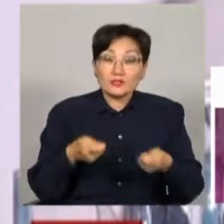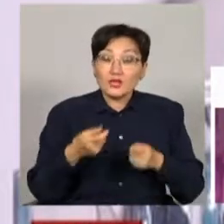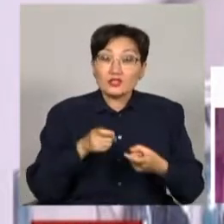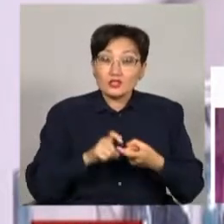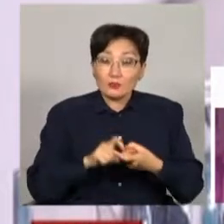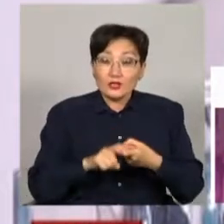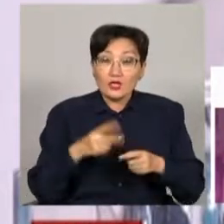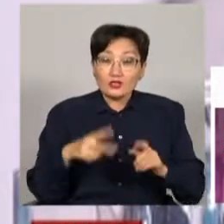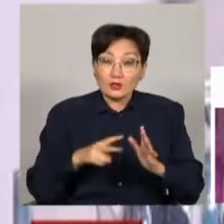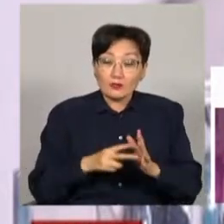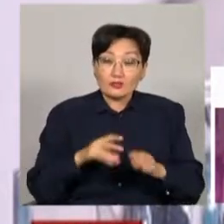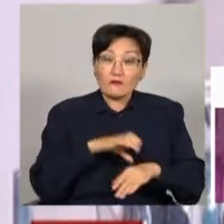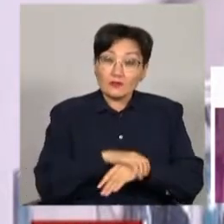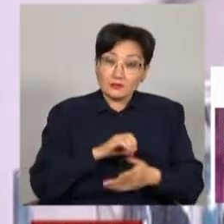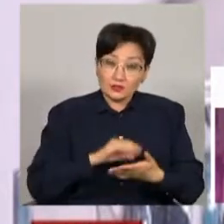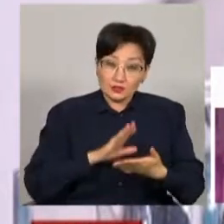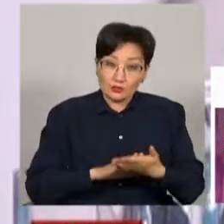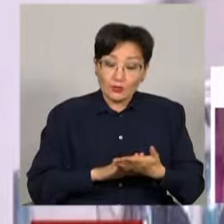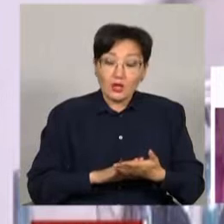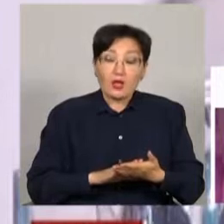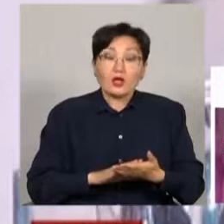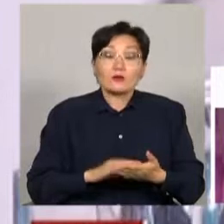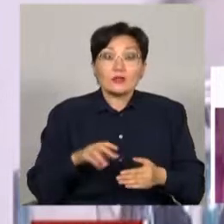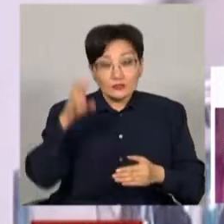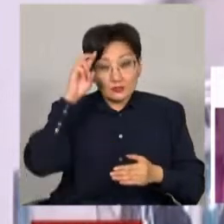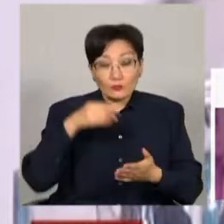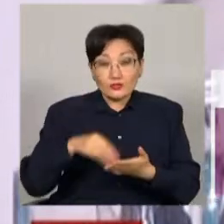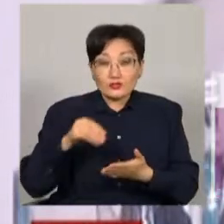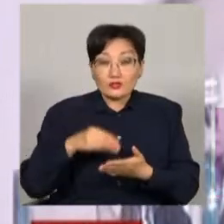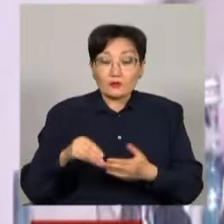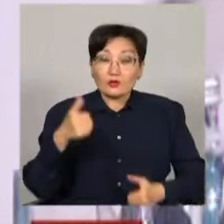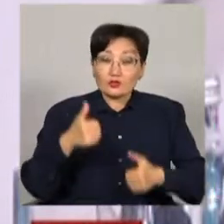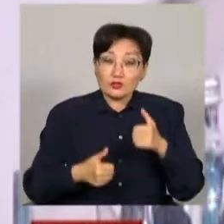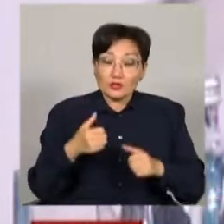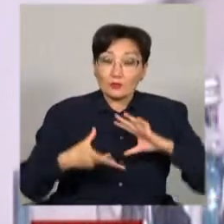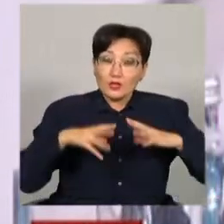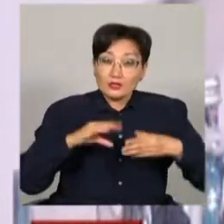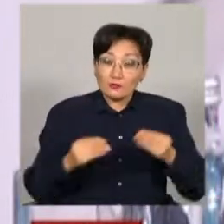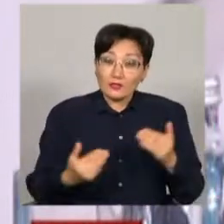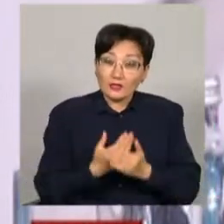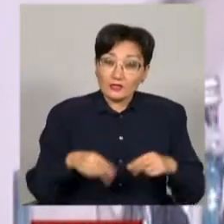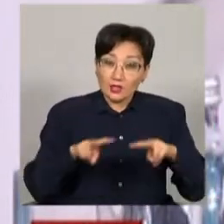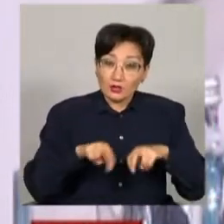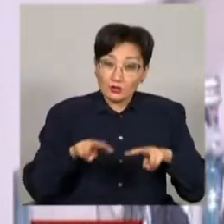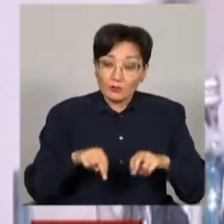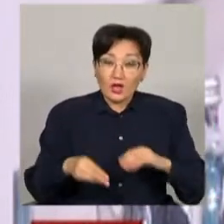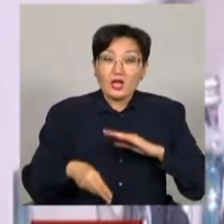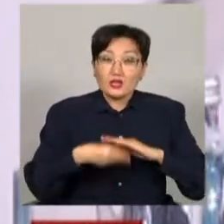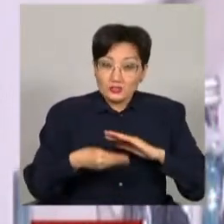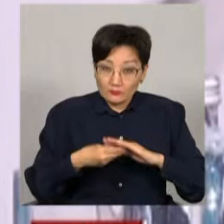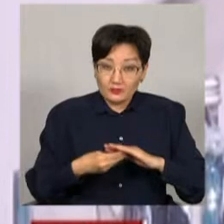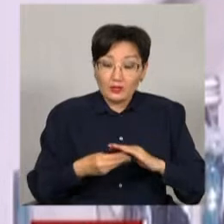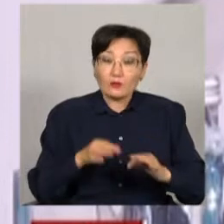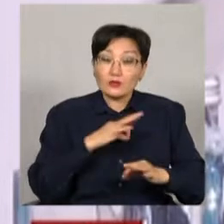қатысты 27 қылмысты тіркеді. Олар әдетте мемлекеттік сатып алу конкурстарының қорытындыларын қайта қарау үшін пара алып